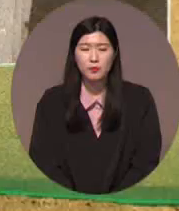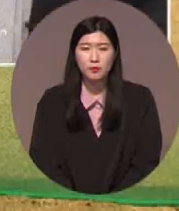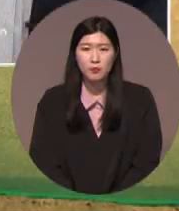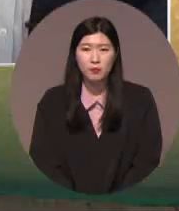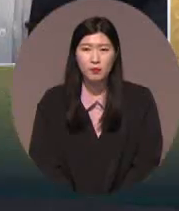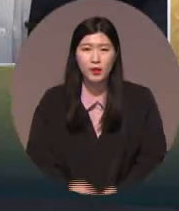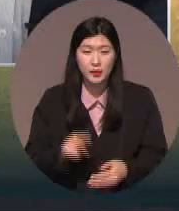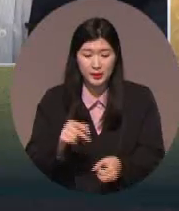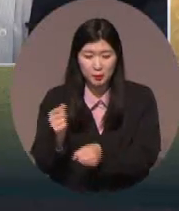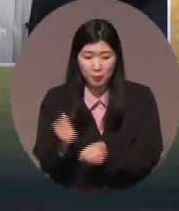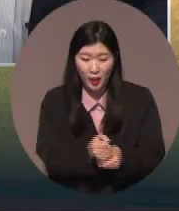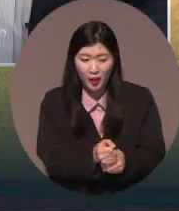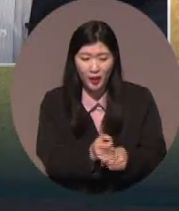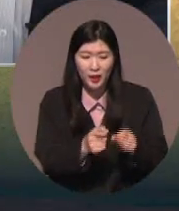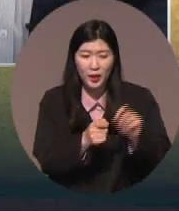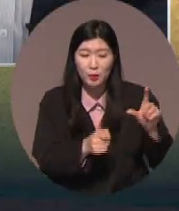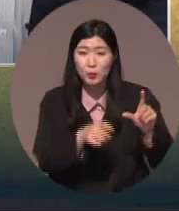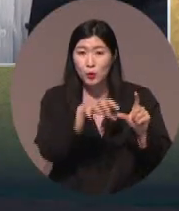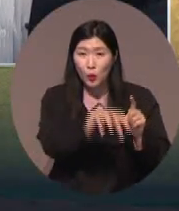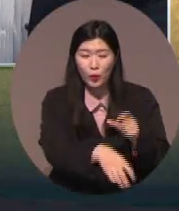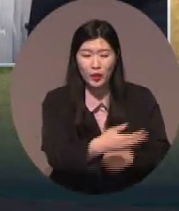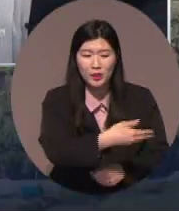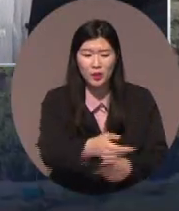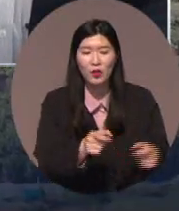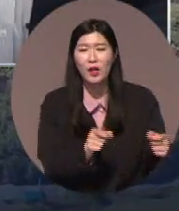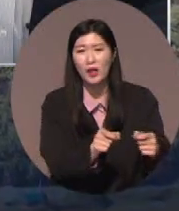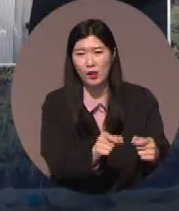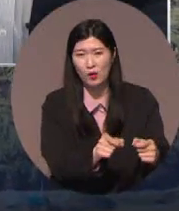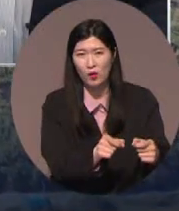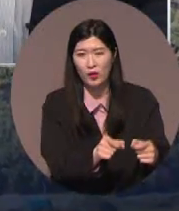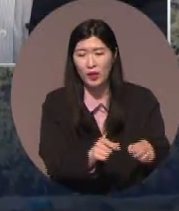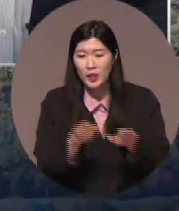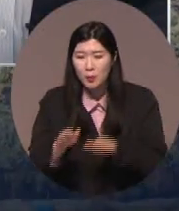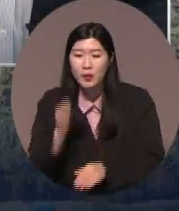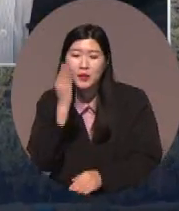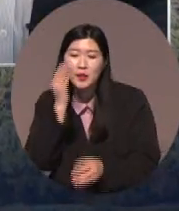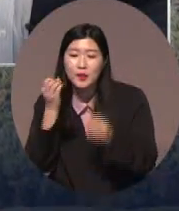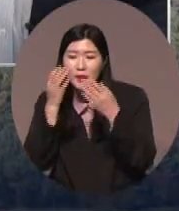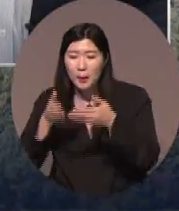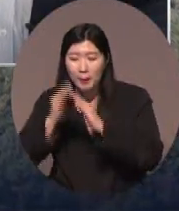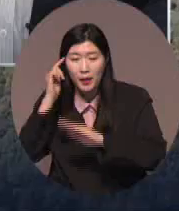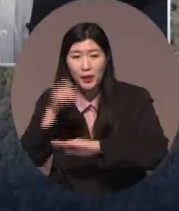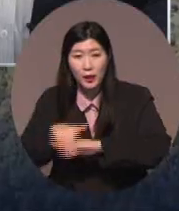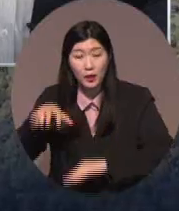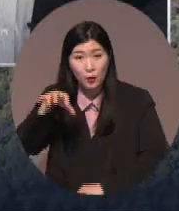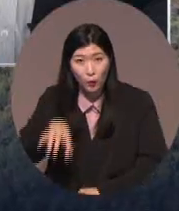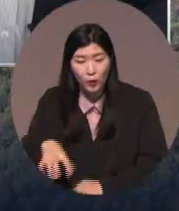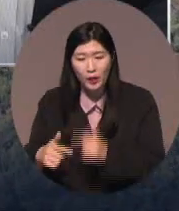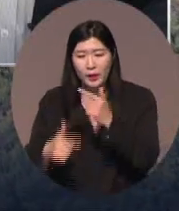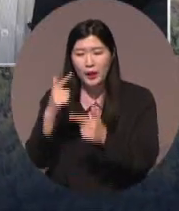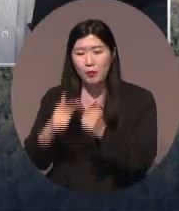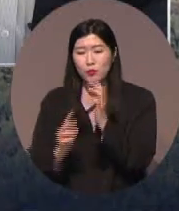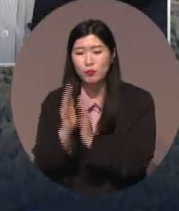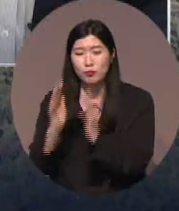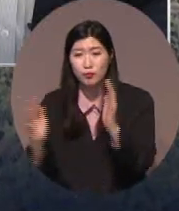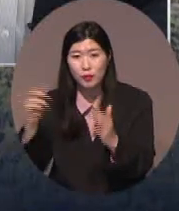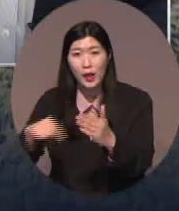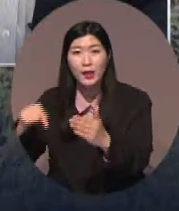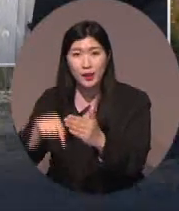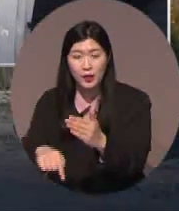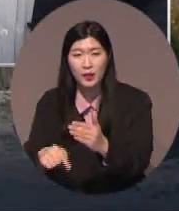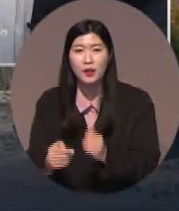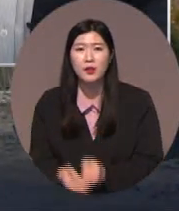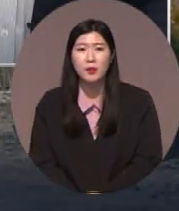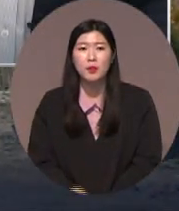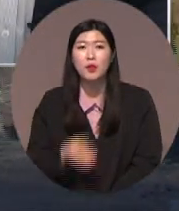골프장들이 거의 다 하천변에 조성되어 있습니다 지금 청에 건설 파크 골프장은 숲속에 들어가 있습니다